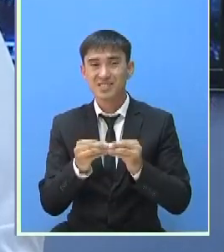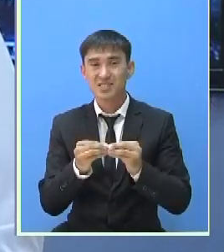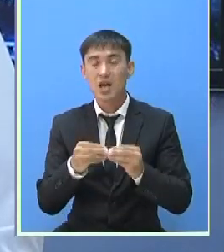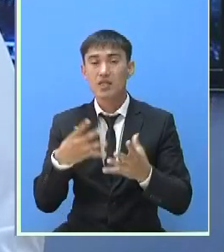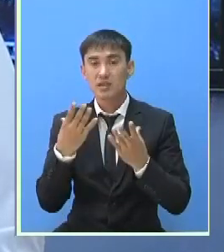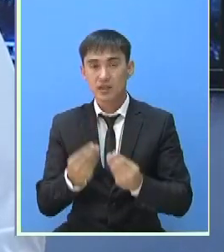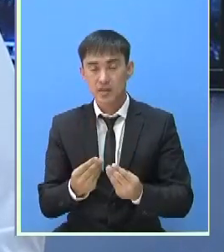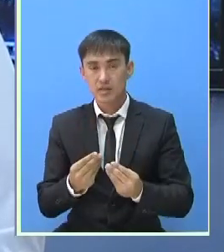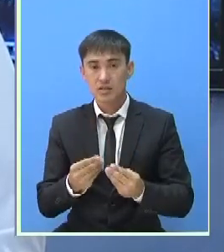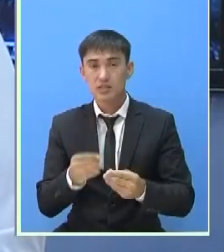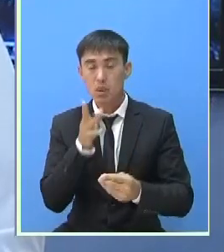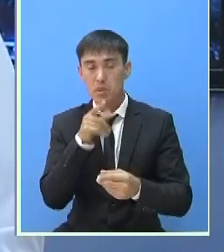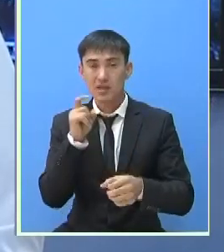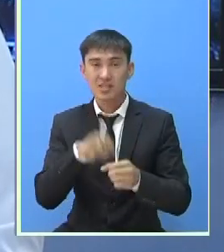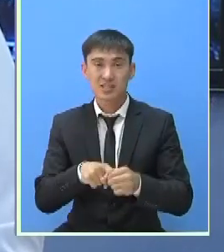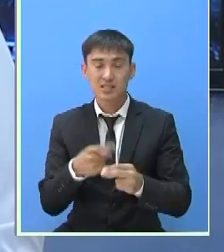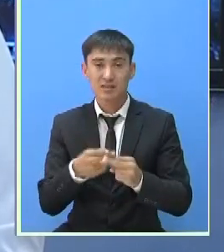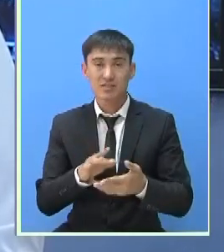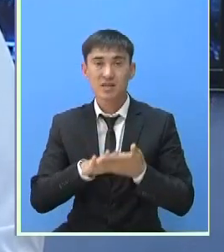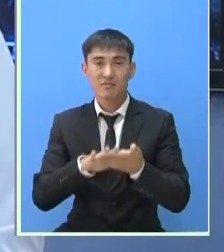момента регистрации данного заявления.